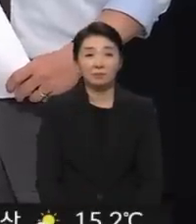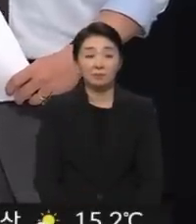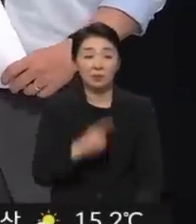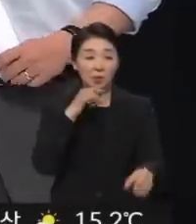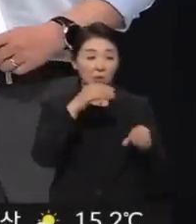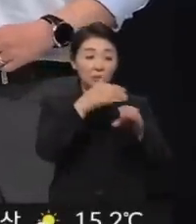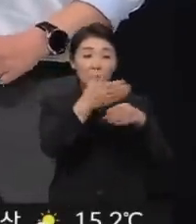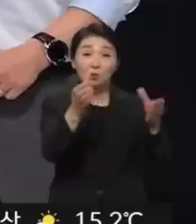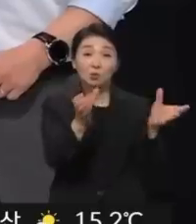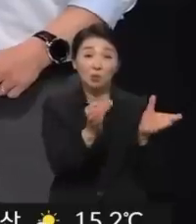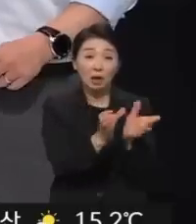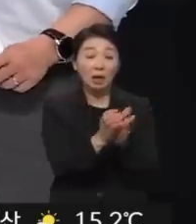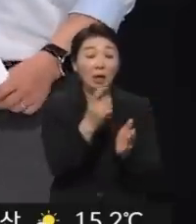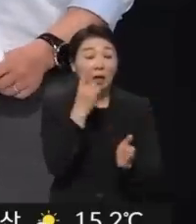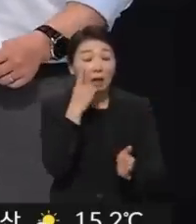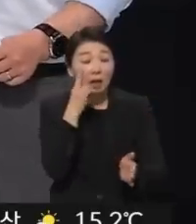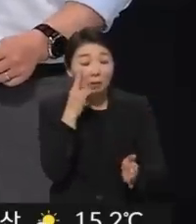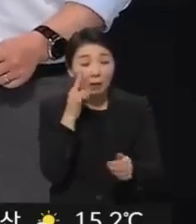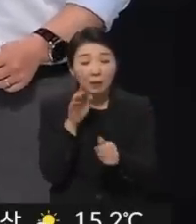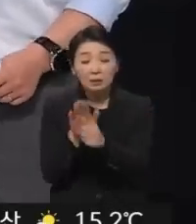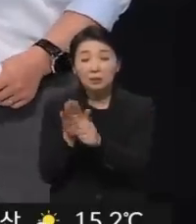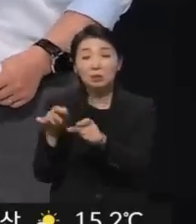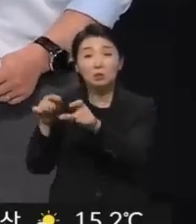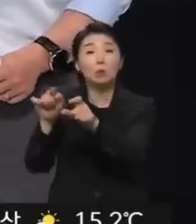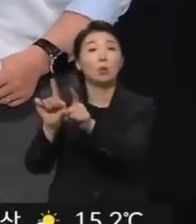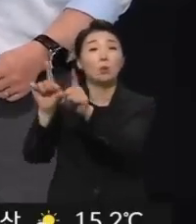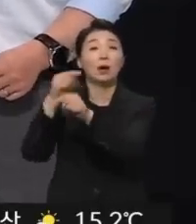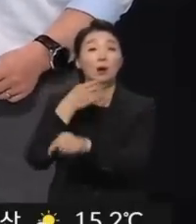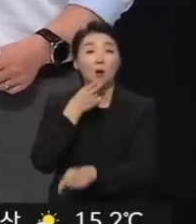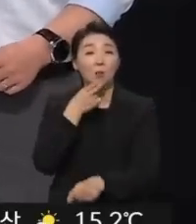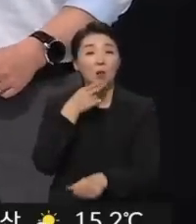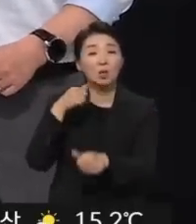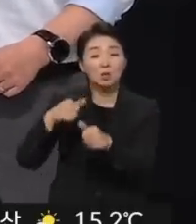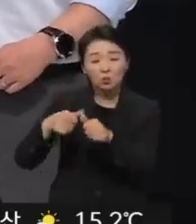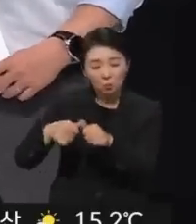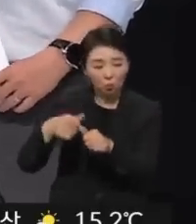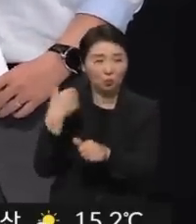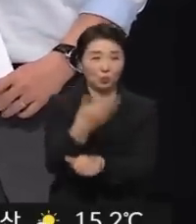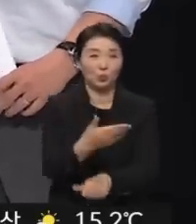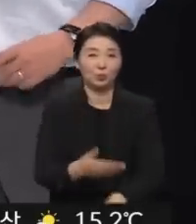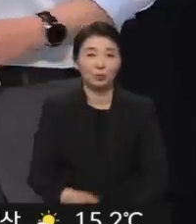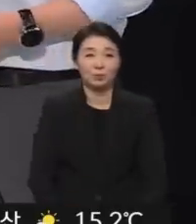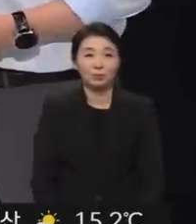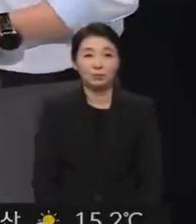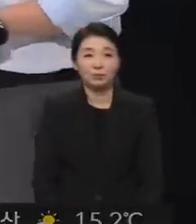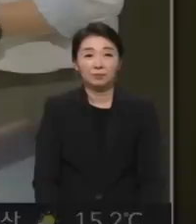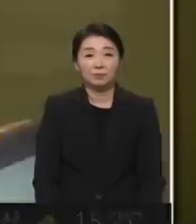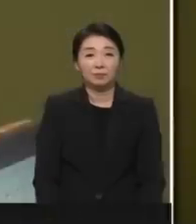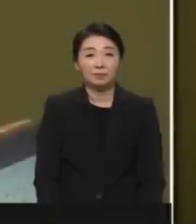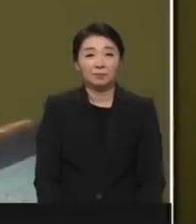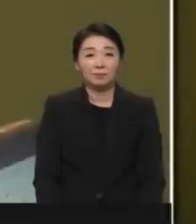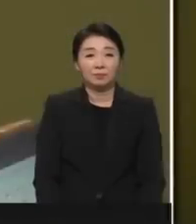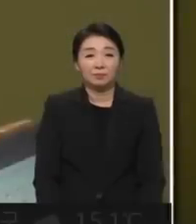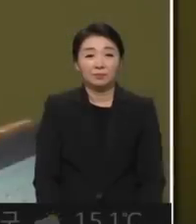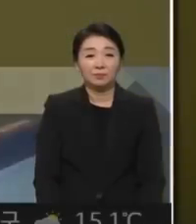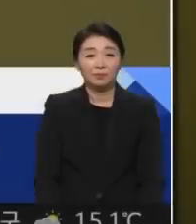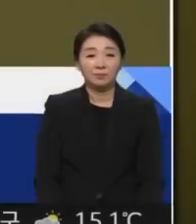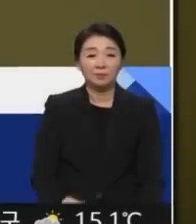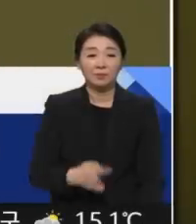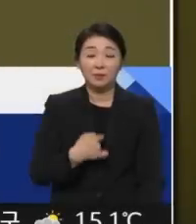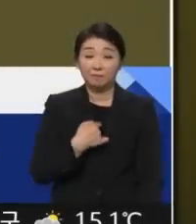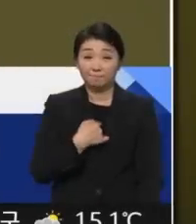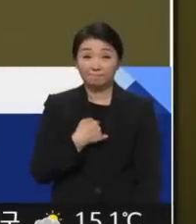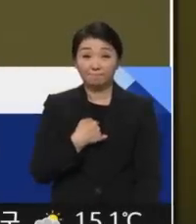민주당에선 그래봤자 지지율은 안 오른다. 충고 아닌 충고를 던졌는데요. 제가